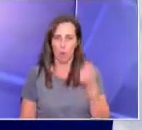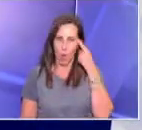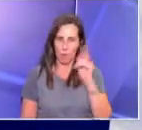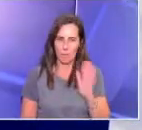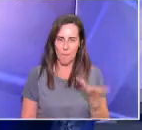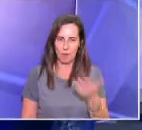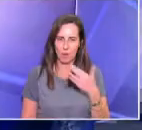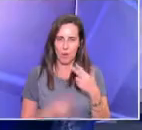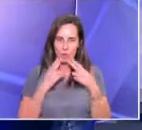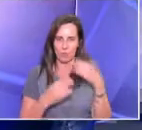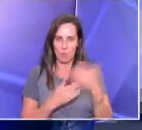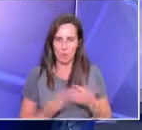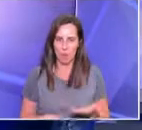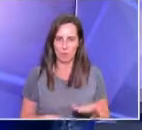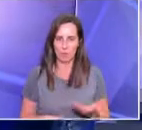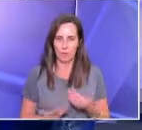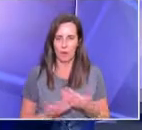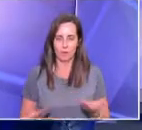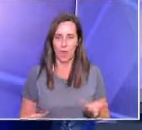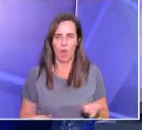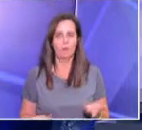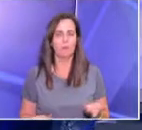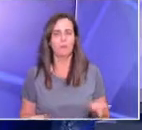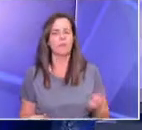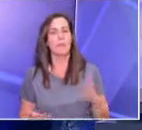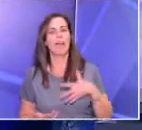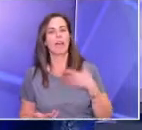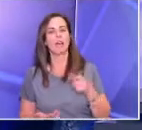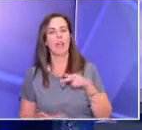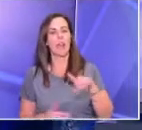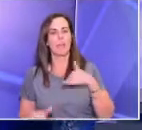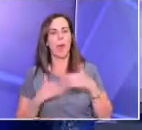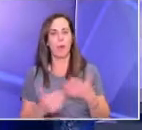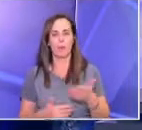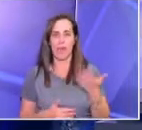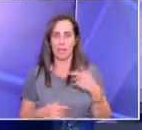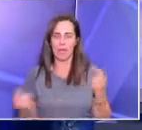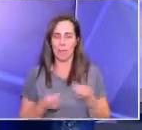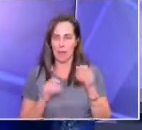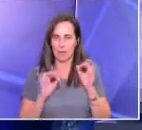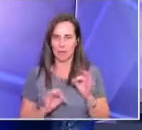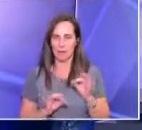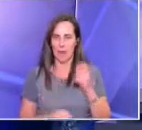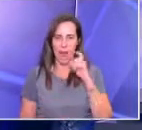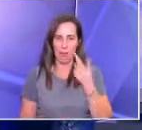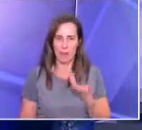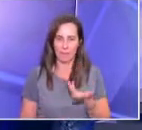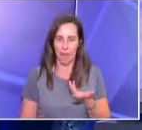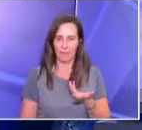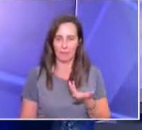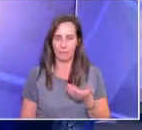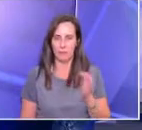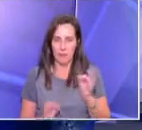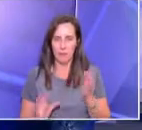ידעת מה היו התוצאות בסוף היום, נכון? אין לך דרך. מה הרגשת כשהלכת ברחוב? היה קמפיין באמת רמת גן באופן